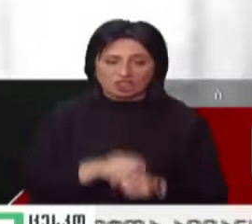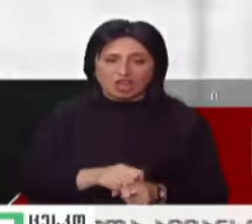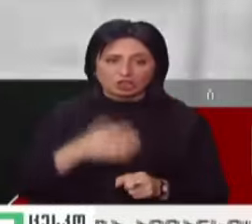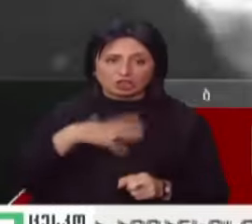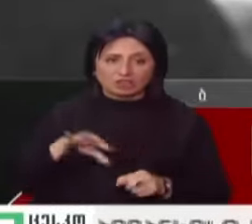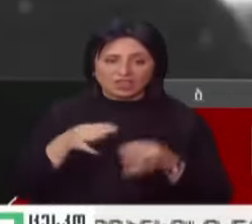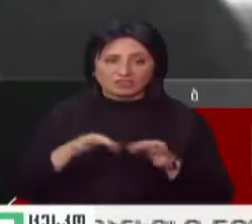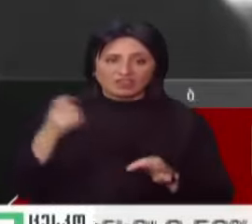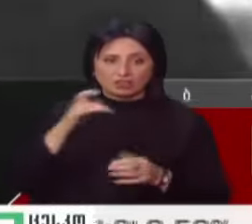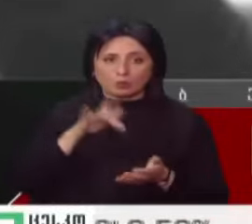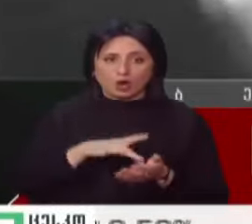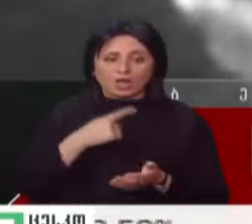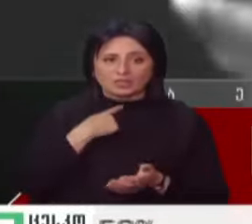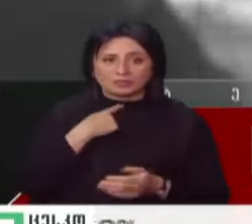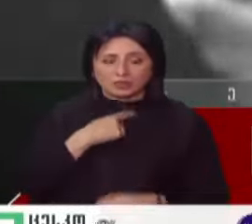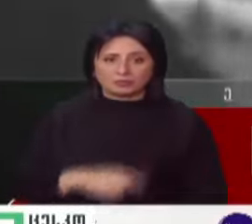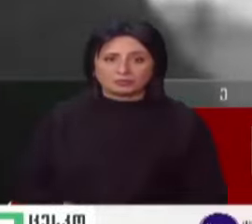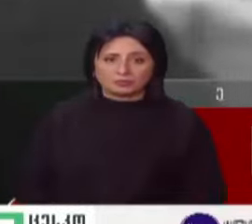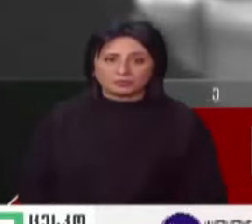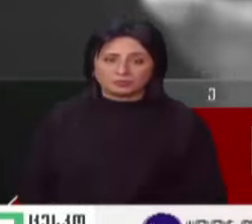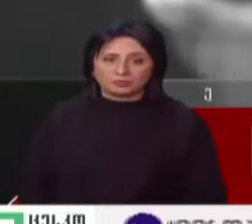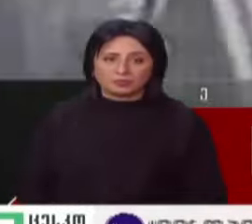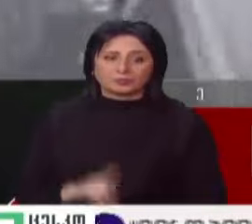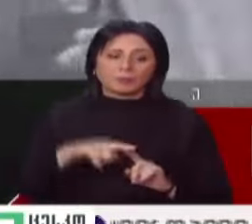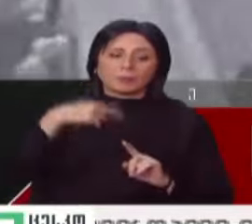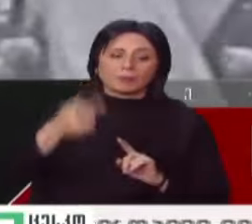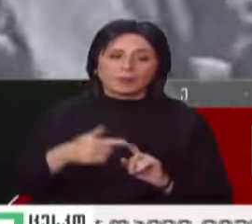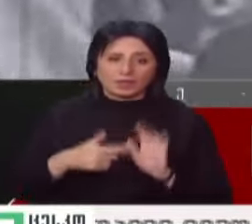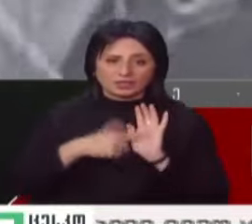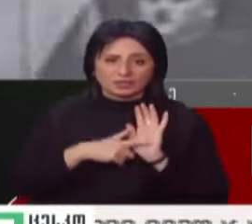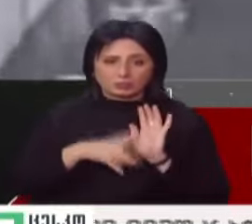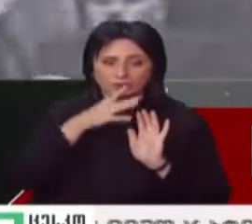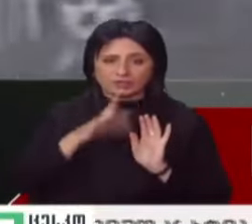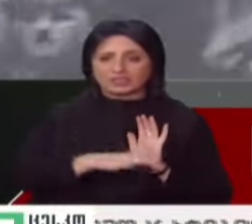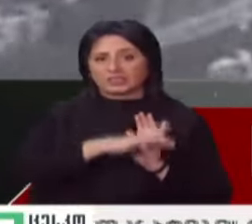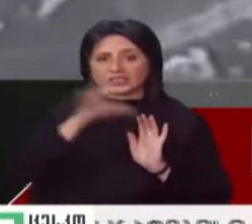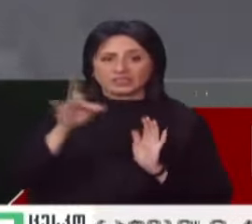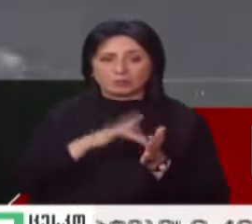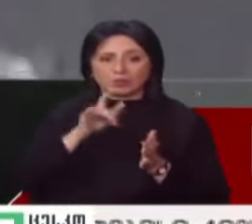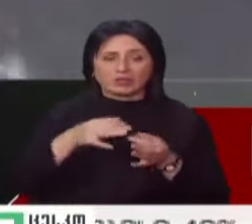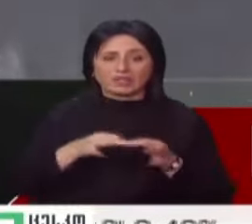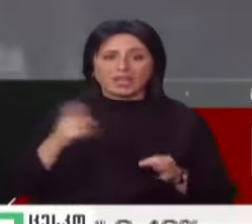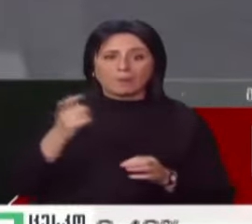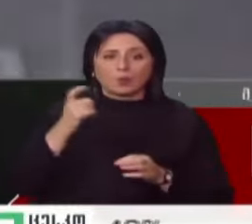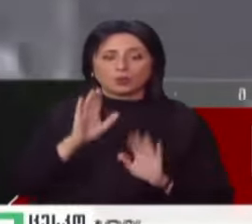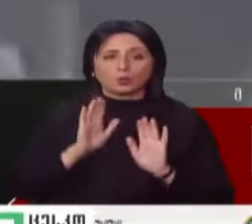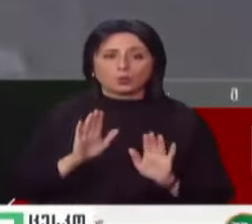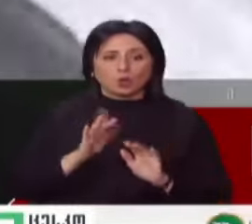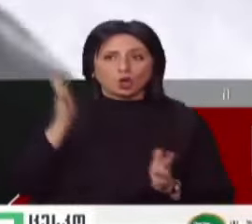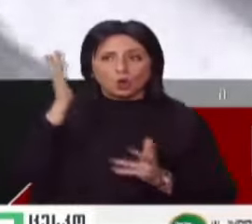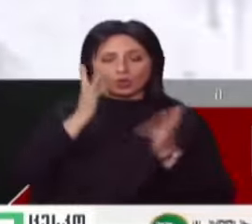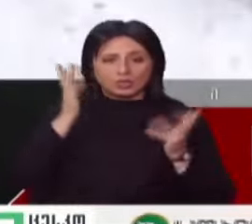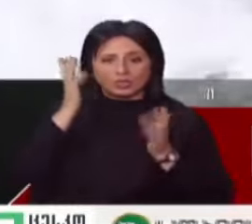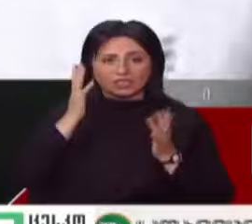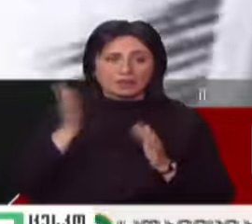сакартвелос тависупали мокалакис хма. Шемдгоми 7 атцлеули сабджота мокалакеби дамоукидеблобазе мхолод